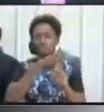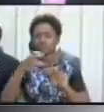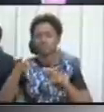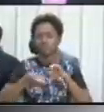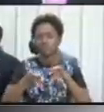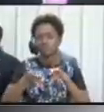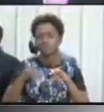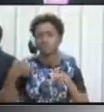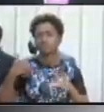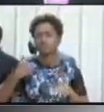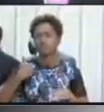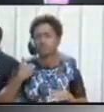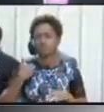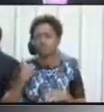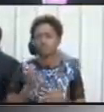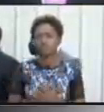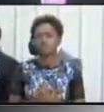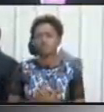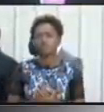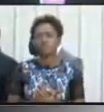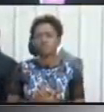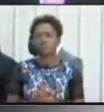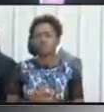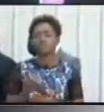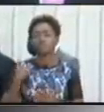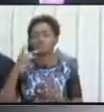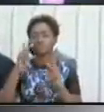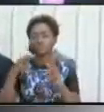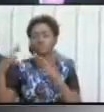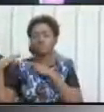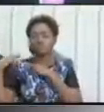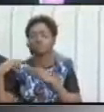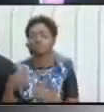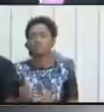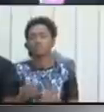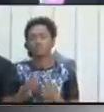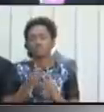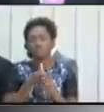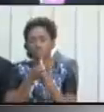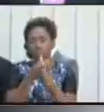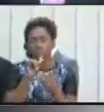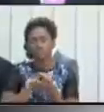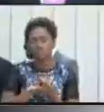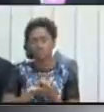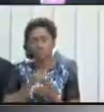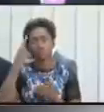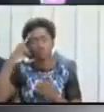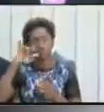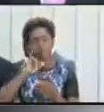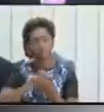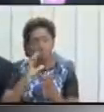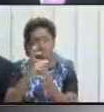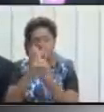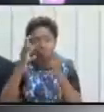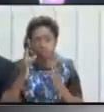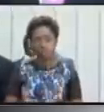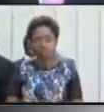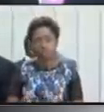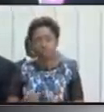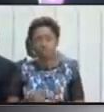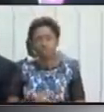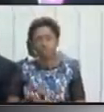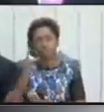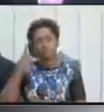toujours des auteurs intellectuels derrière. C'est pour ça que nous prenons décision pour